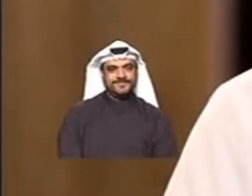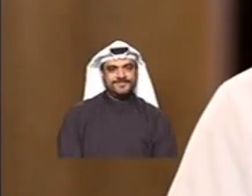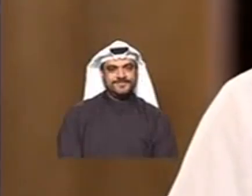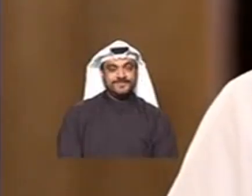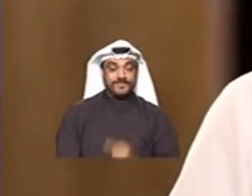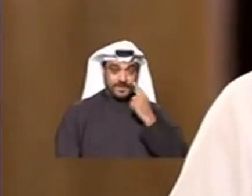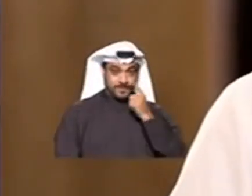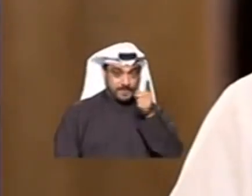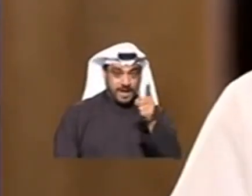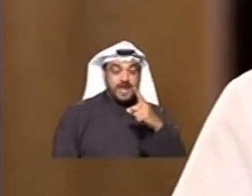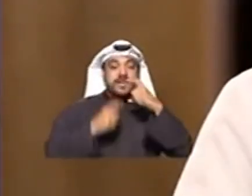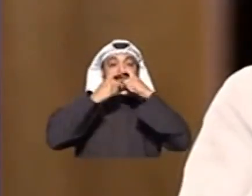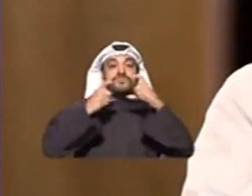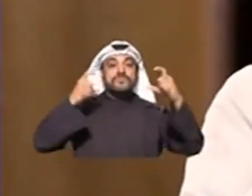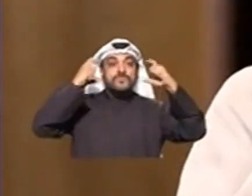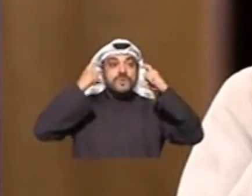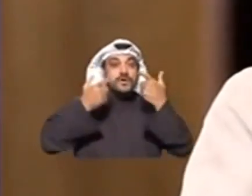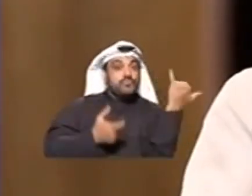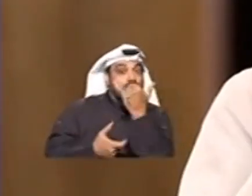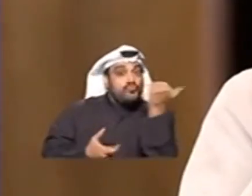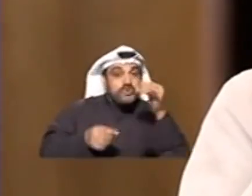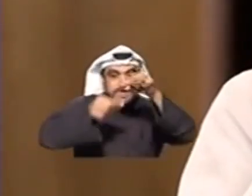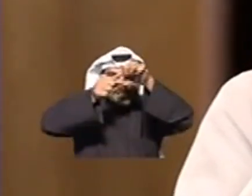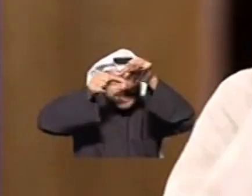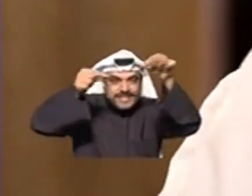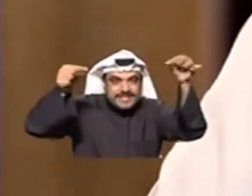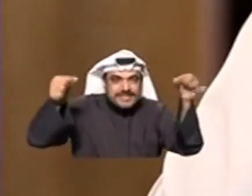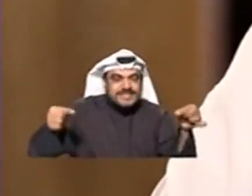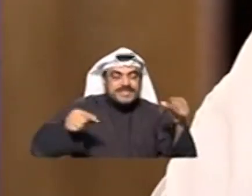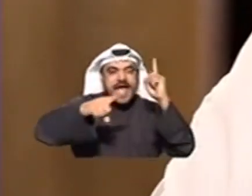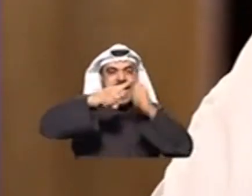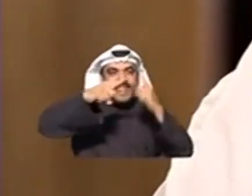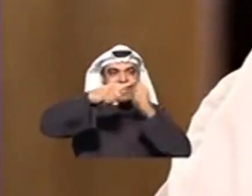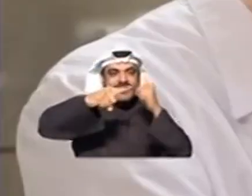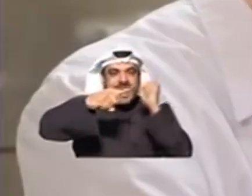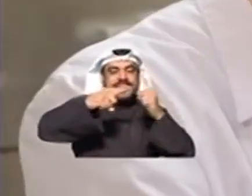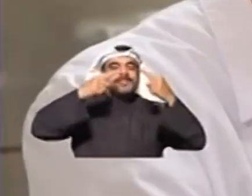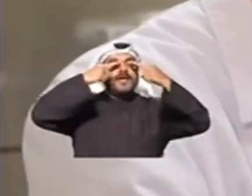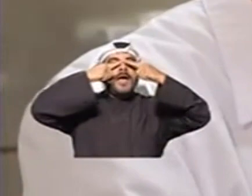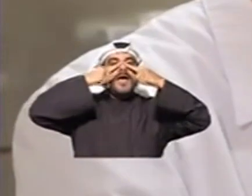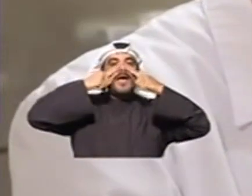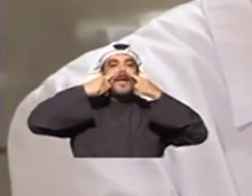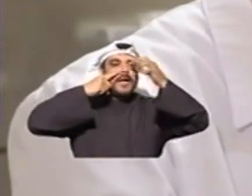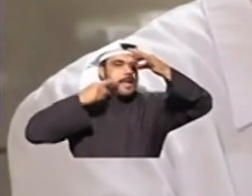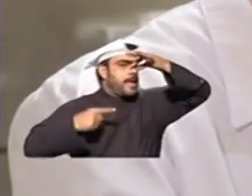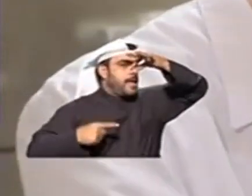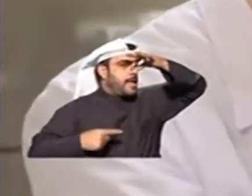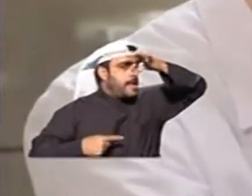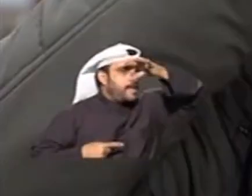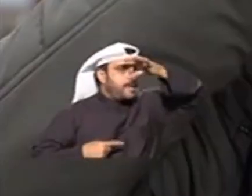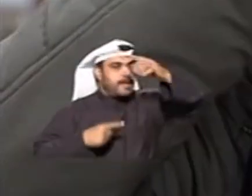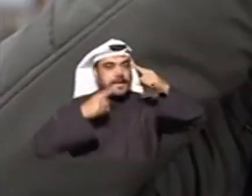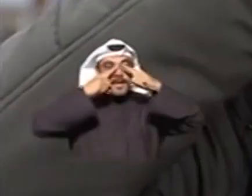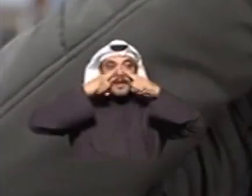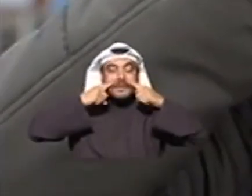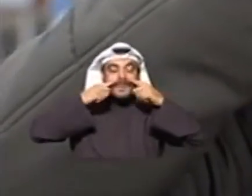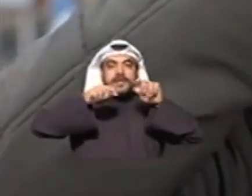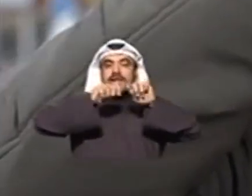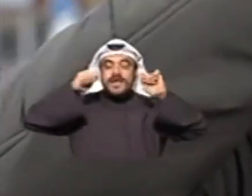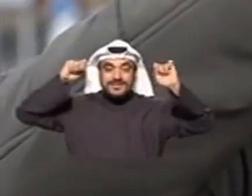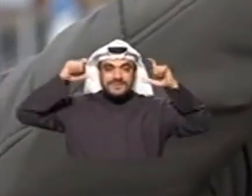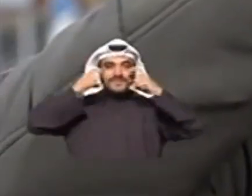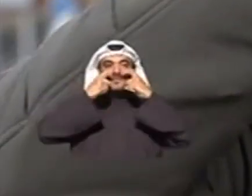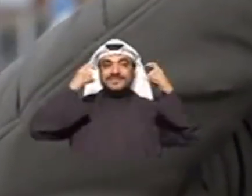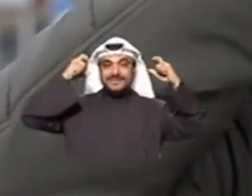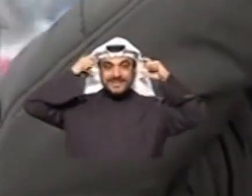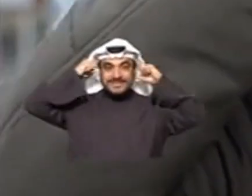إذا بتحطون الماسك حرصوا أن الطرف الحديدي في الماسك يكون على جسر الأنف، والطرف المطاط يكون خلف